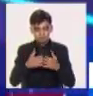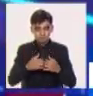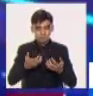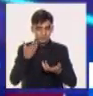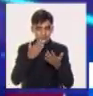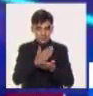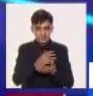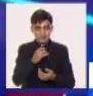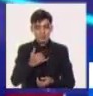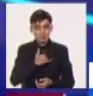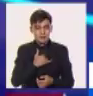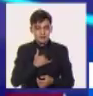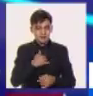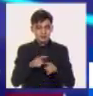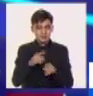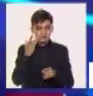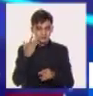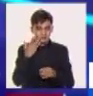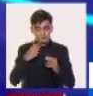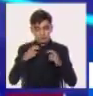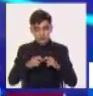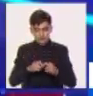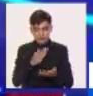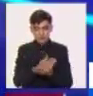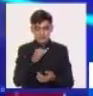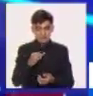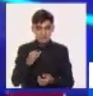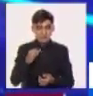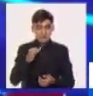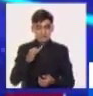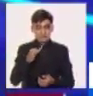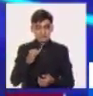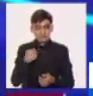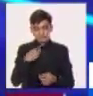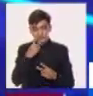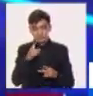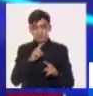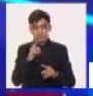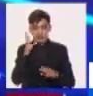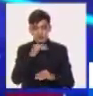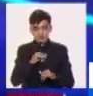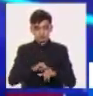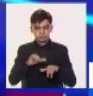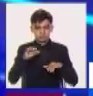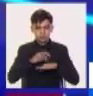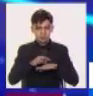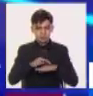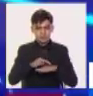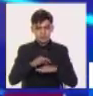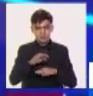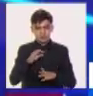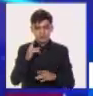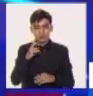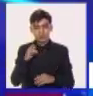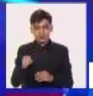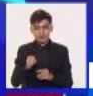нас каждый день мониторятся. Ориентировочно мы видим, что возможен рост на